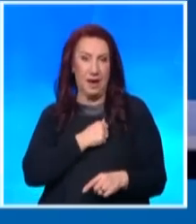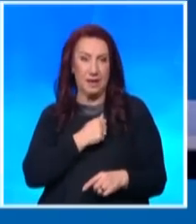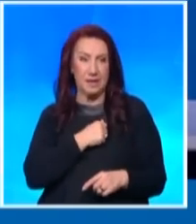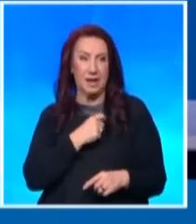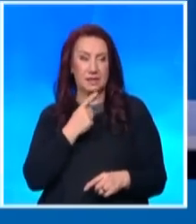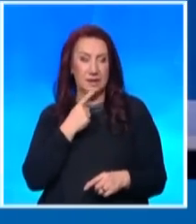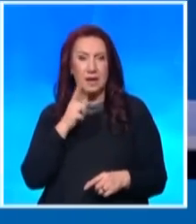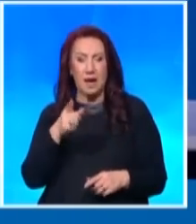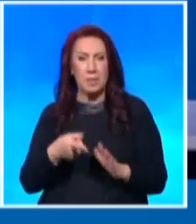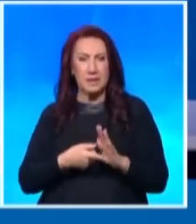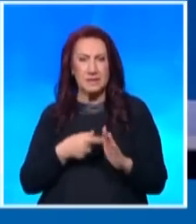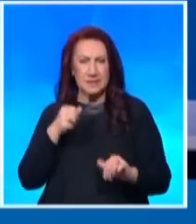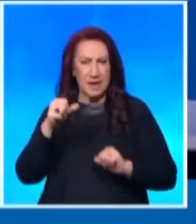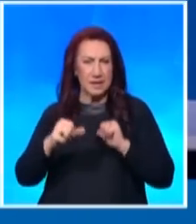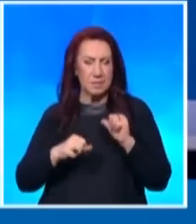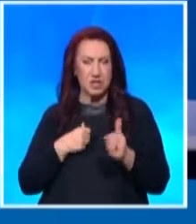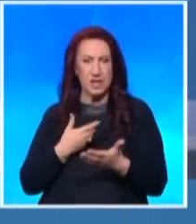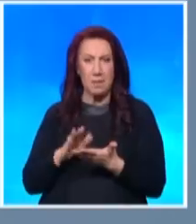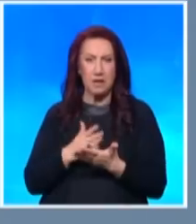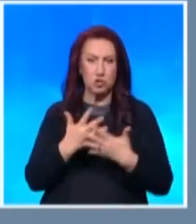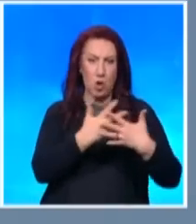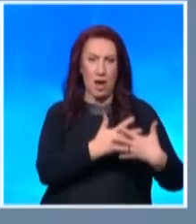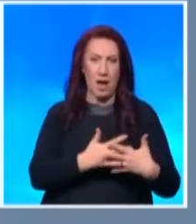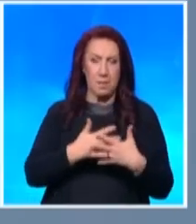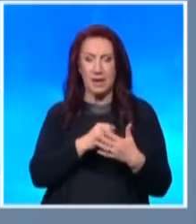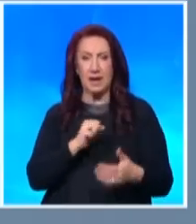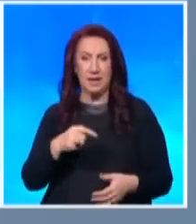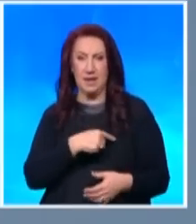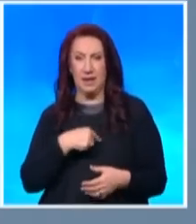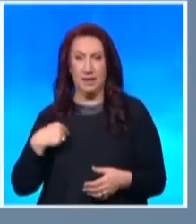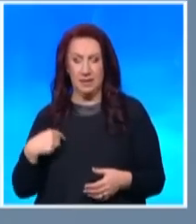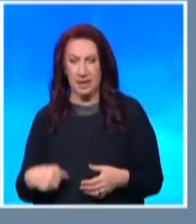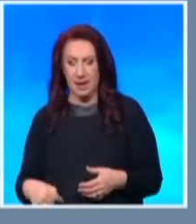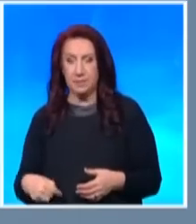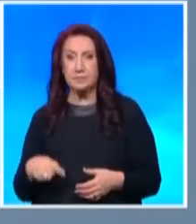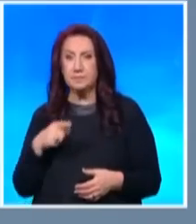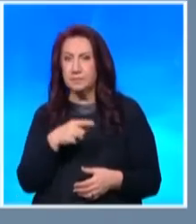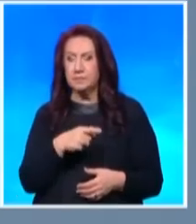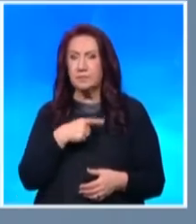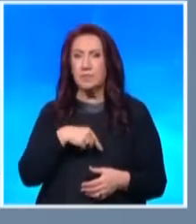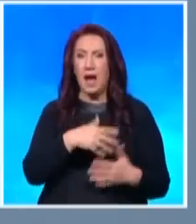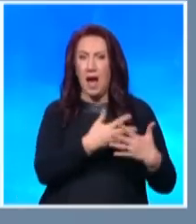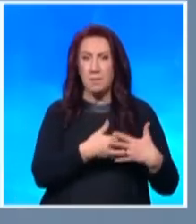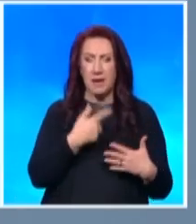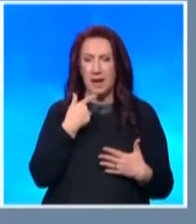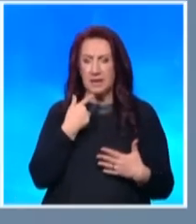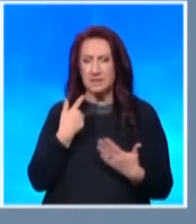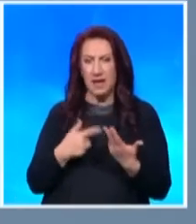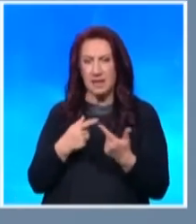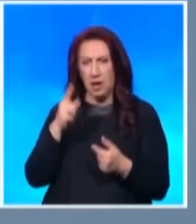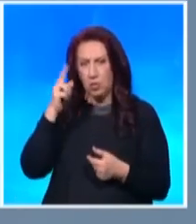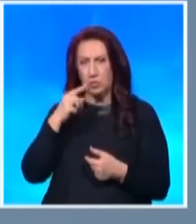напрежение между Вашингтон и Пекин. От Пентагона първо съобщиха, че от няколко дни следят китайски разузнавателен